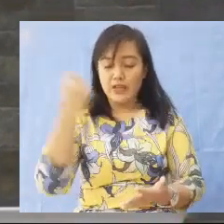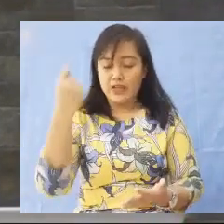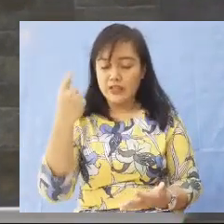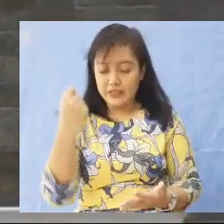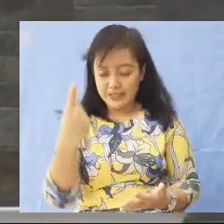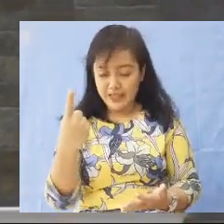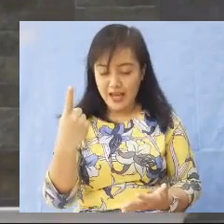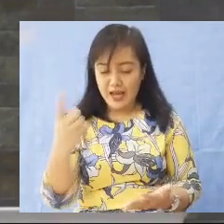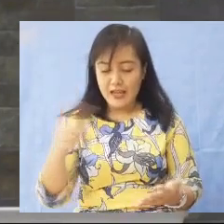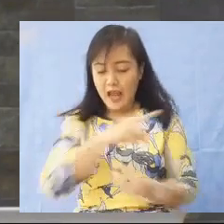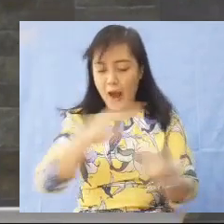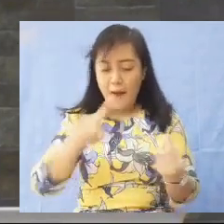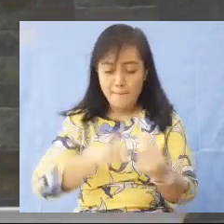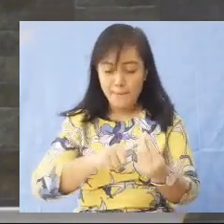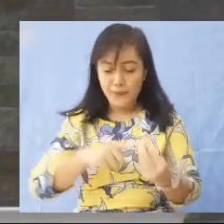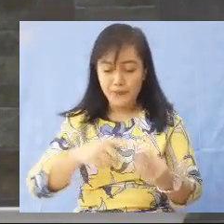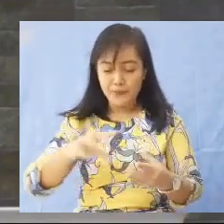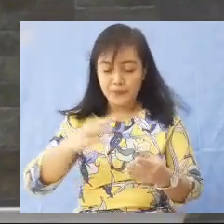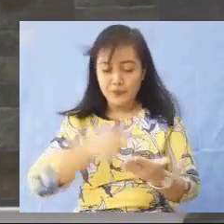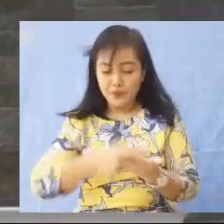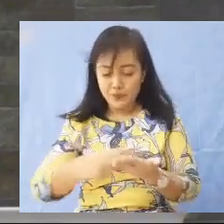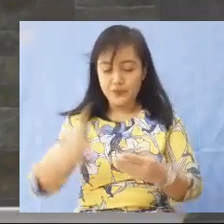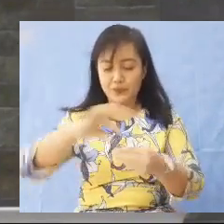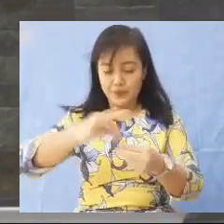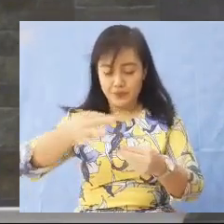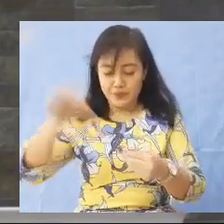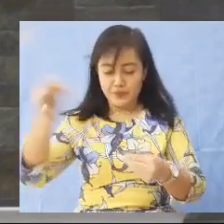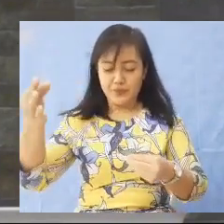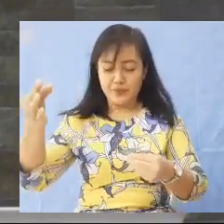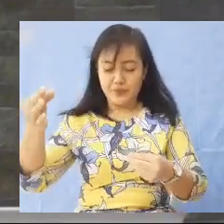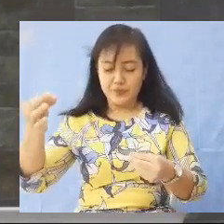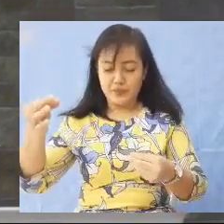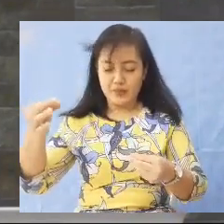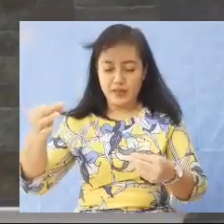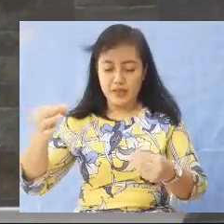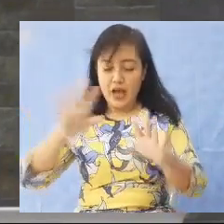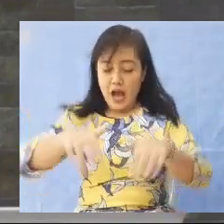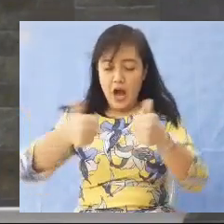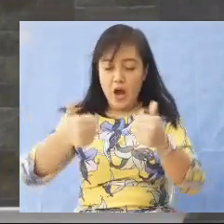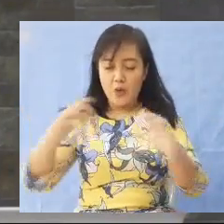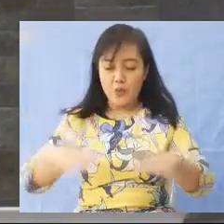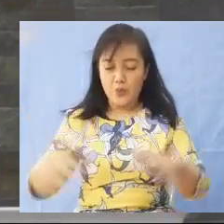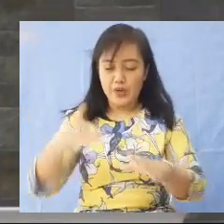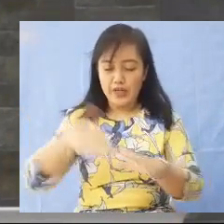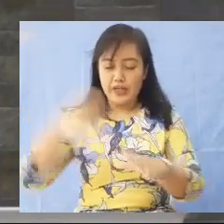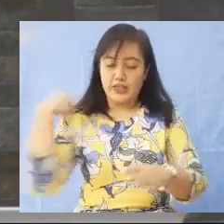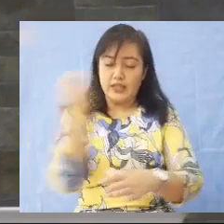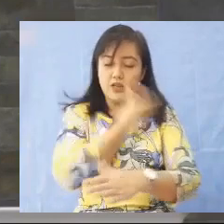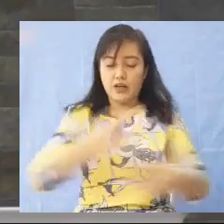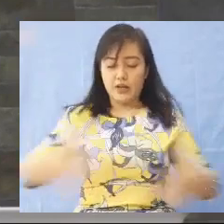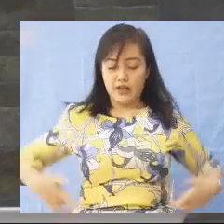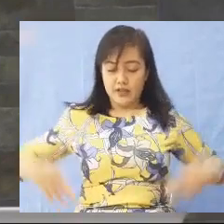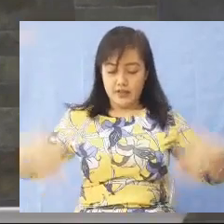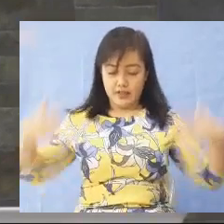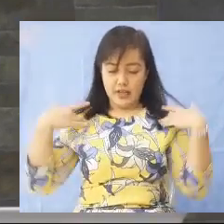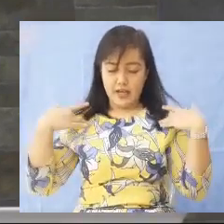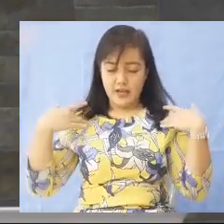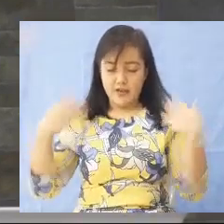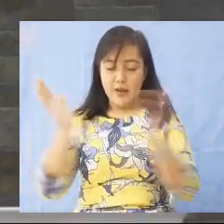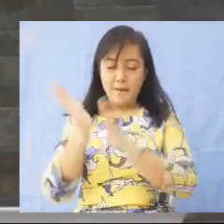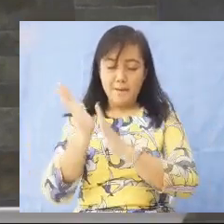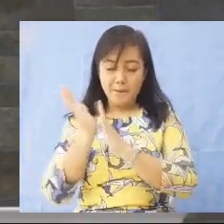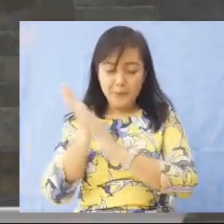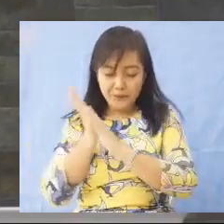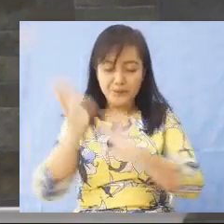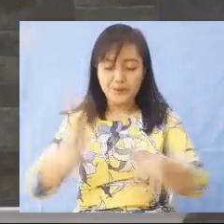Panginoon, at kung paano po siya magtrabaho sa amin pong buhay. Hinihiling ko rin po sa inyo ang patuloy nyo po na pagbibigay ng kalakasan sa